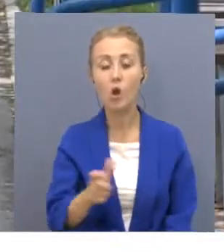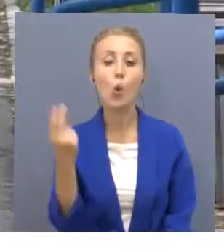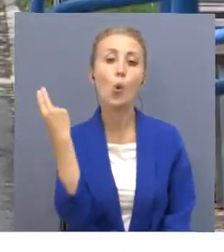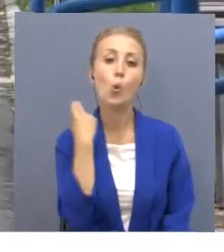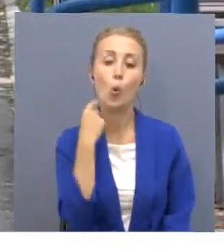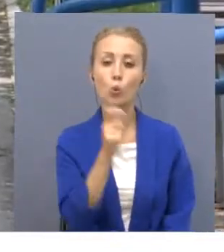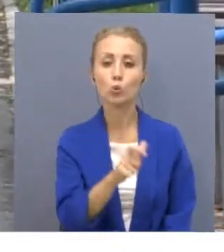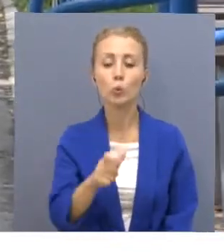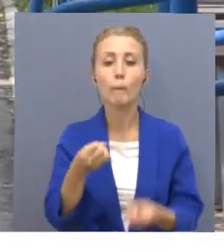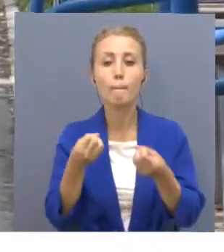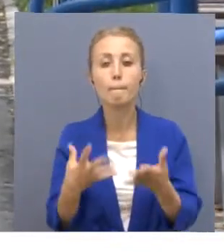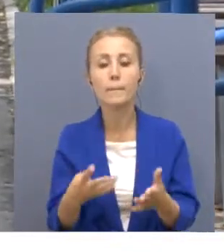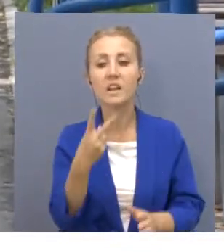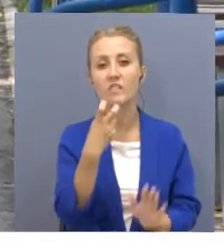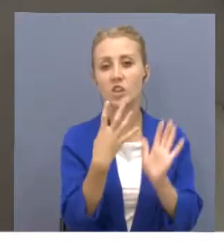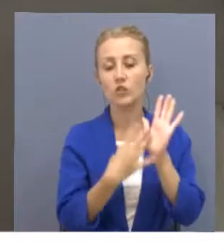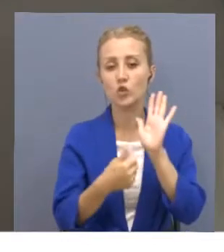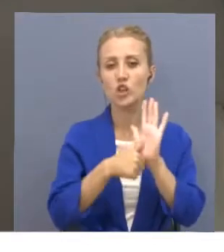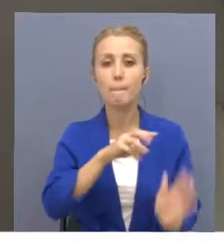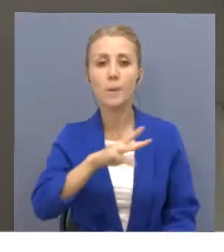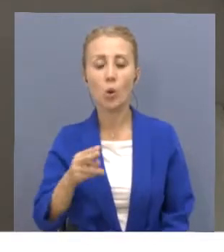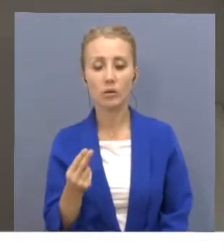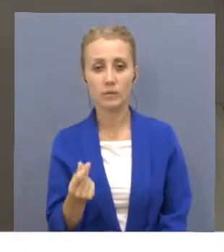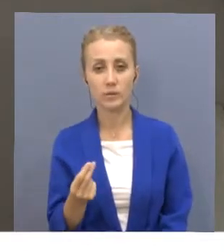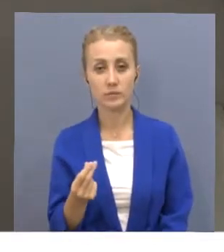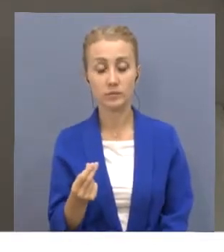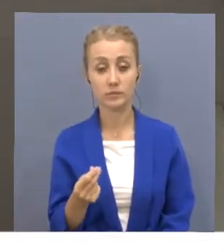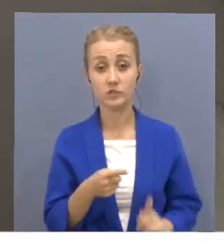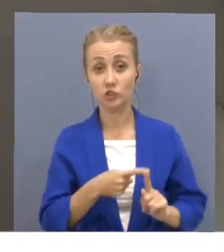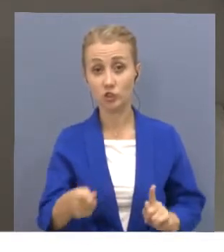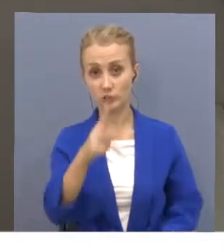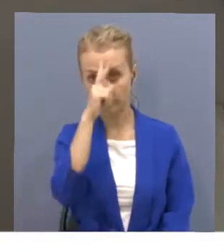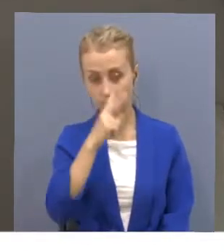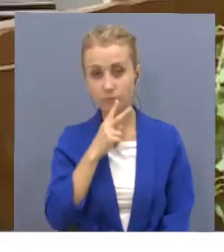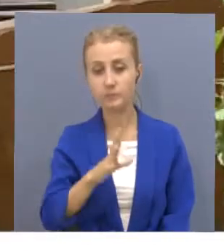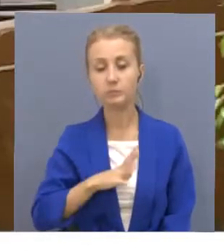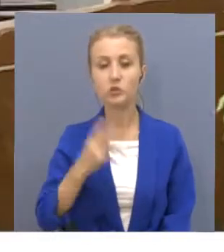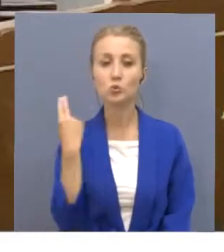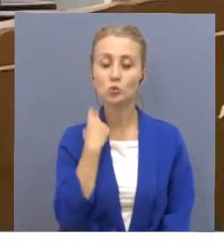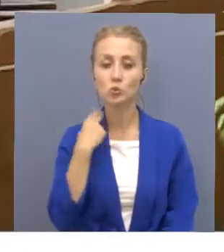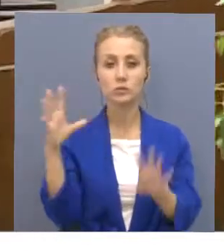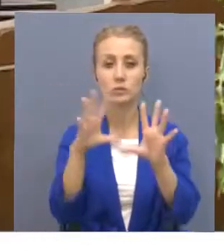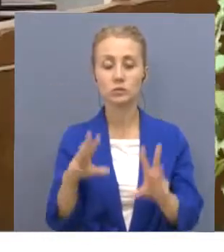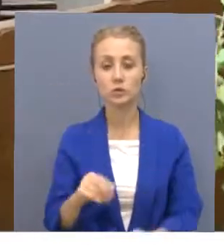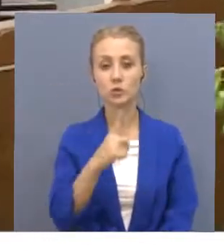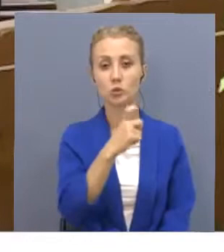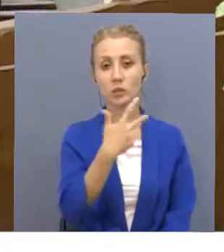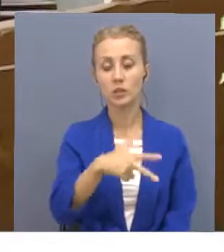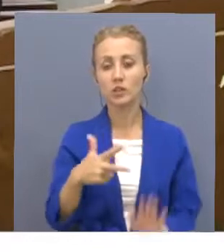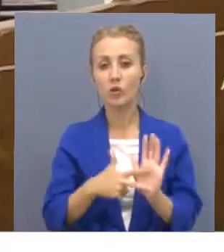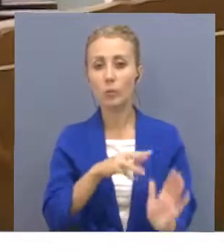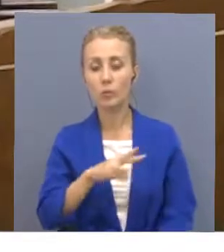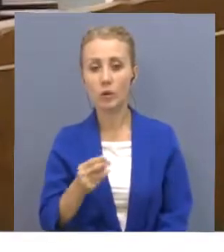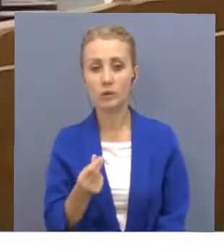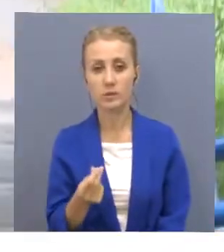кокшетауцев составила 296 миллионов тенге. В течение 2 месяцев был погашен долг в размере 138